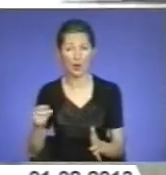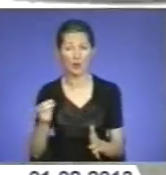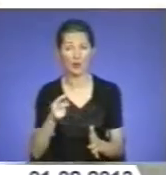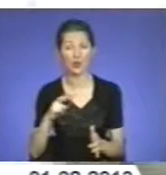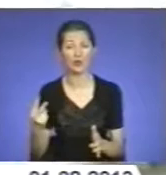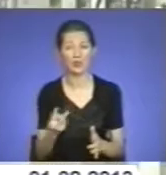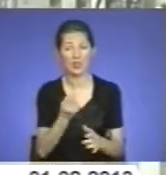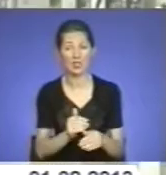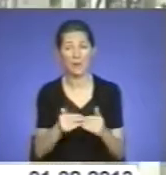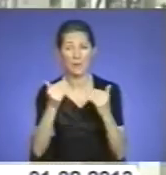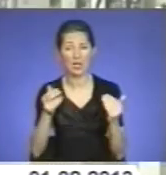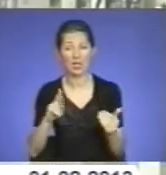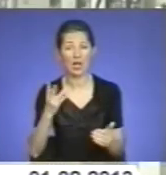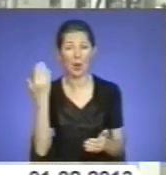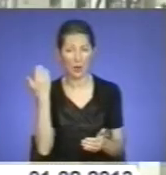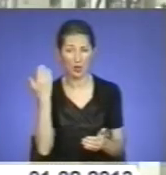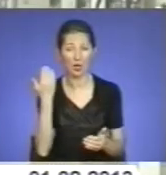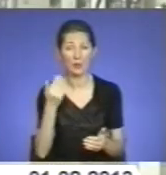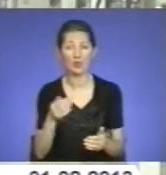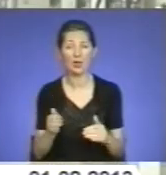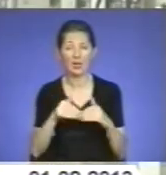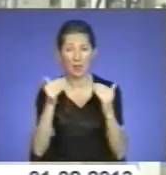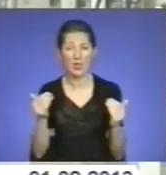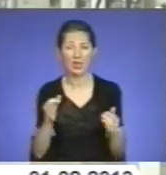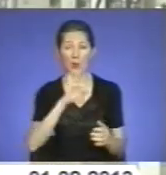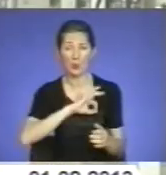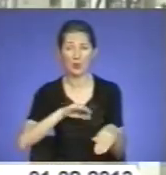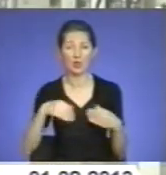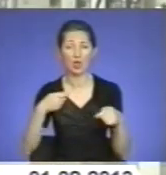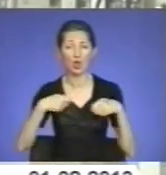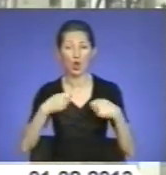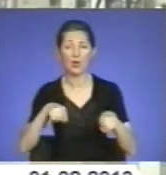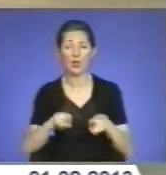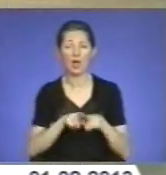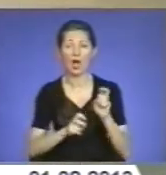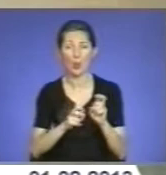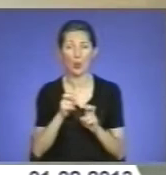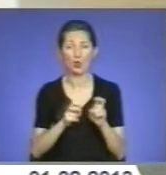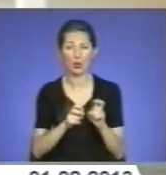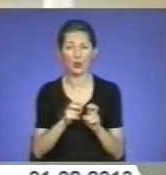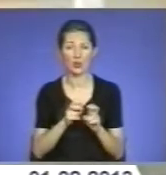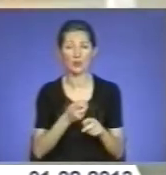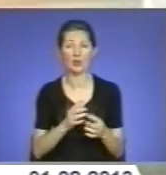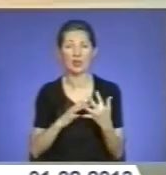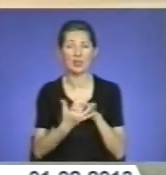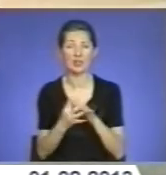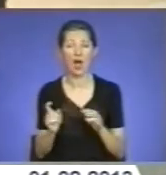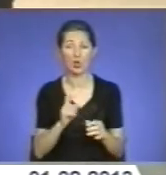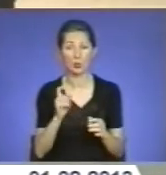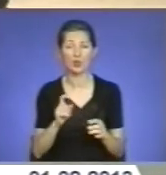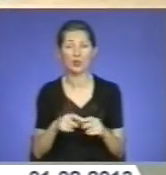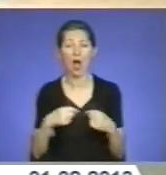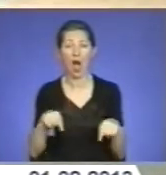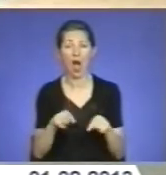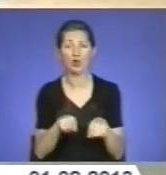вдвічі більше, ніж торік. Найбільше прибутків дали торговля та промисловість. Сільськогосподарська галузь